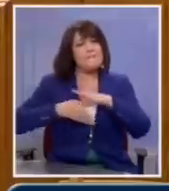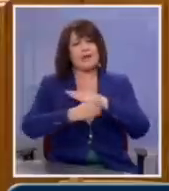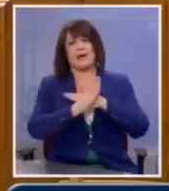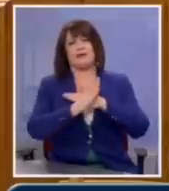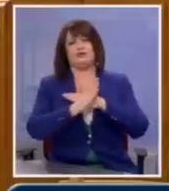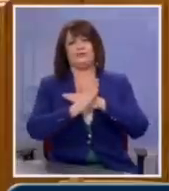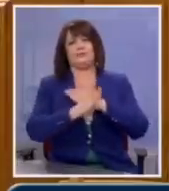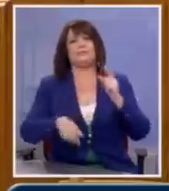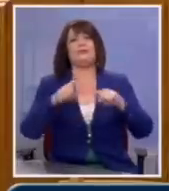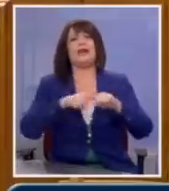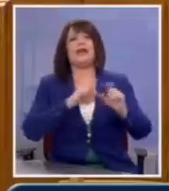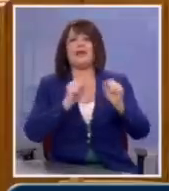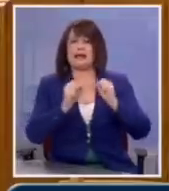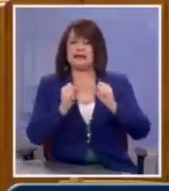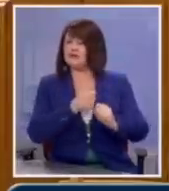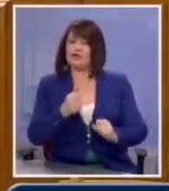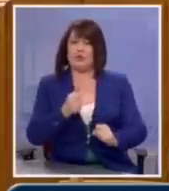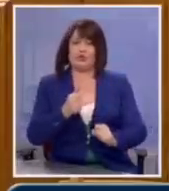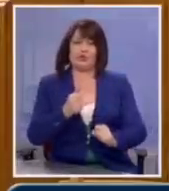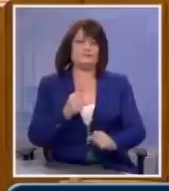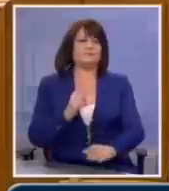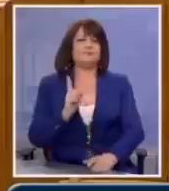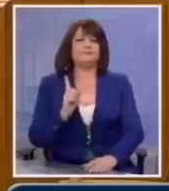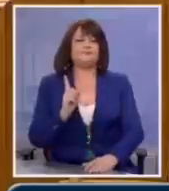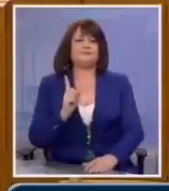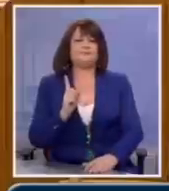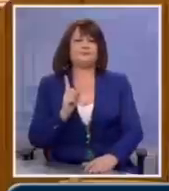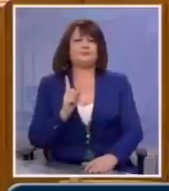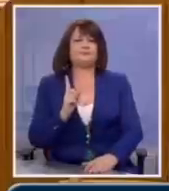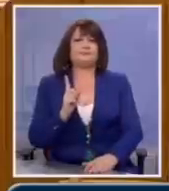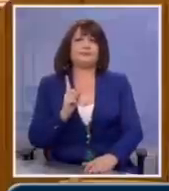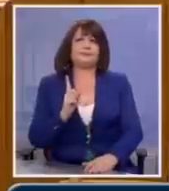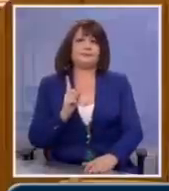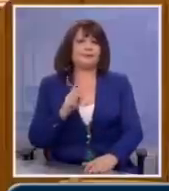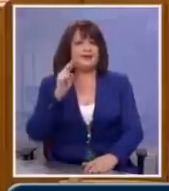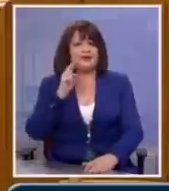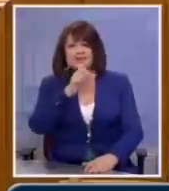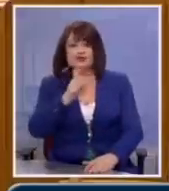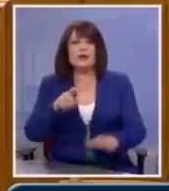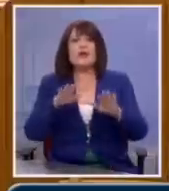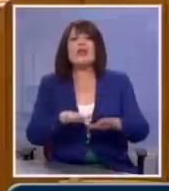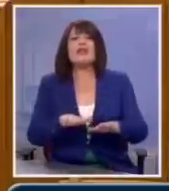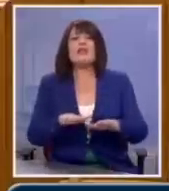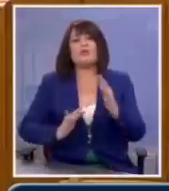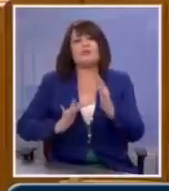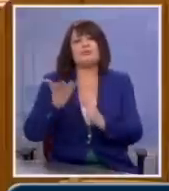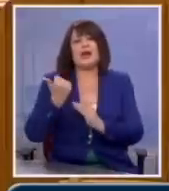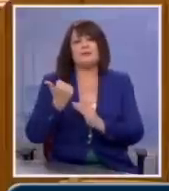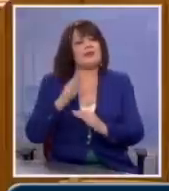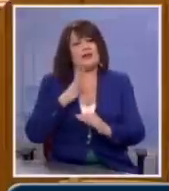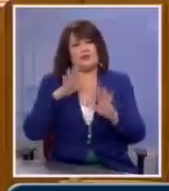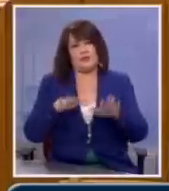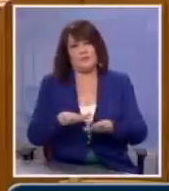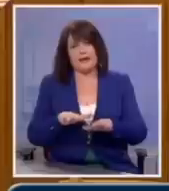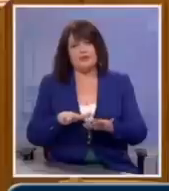γιατί είναι Ελλάδα της κρίσης, όχι μόνο γιατί δεν βλέπουν τη ζωή τους εδώ να βελτιώνεται,